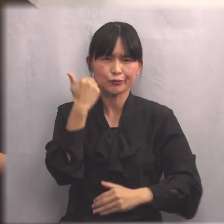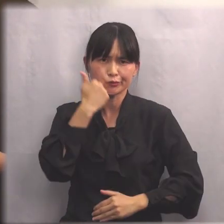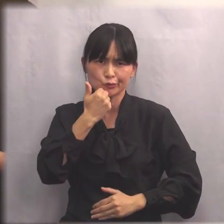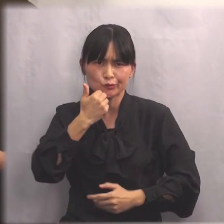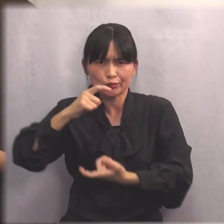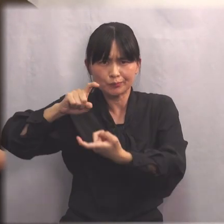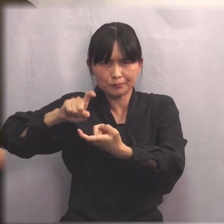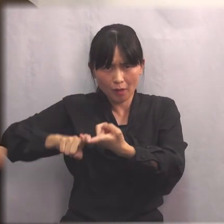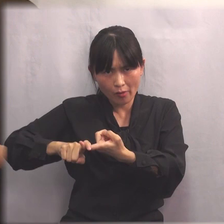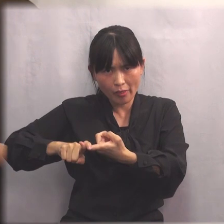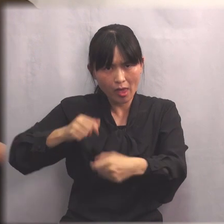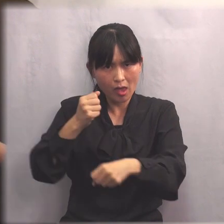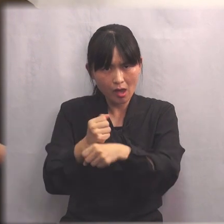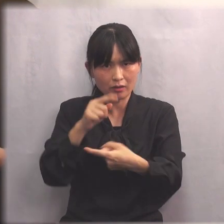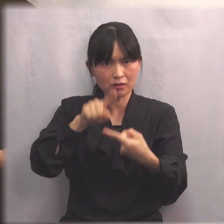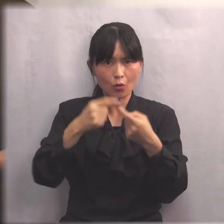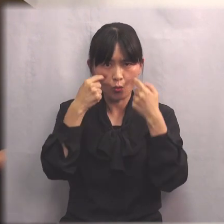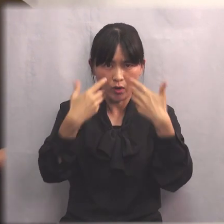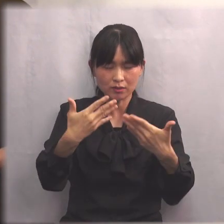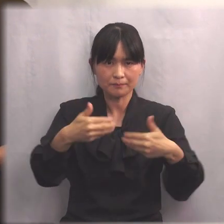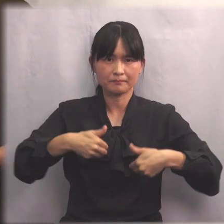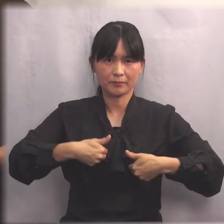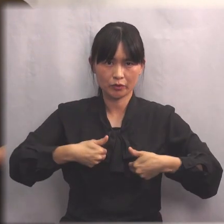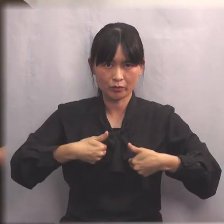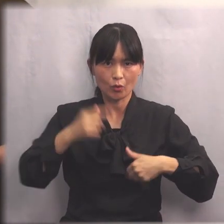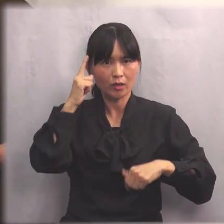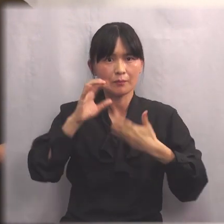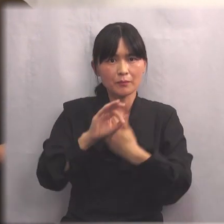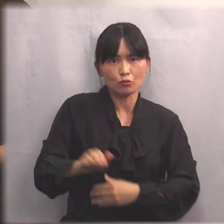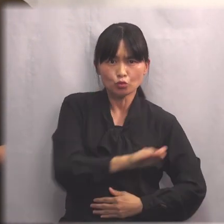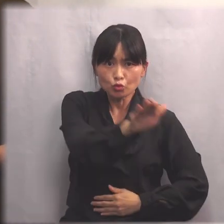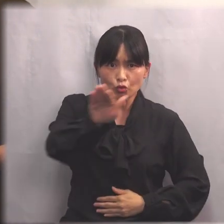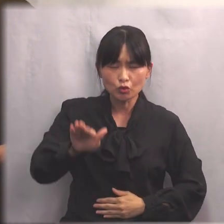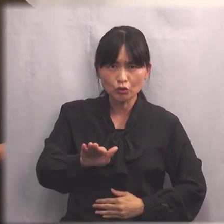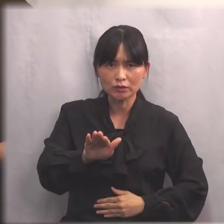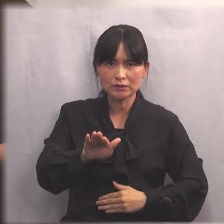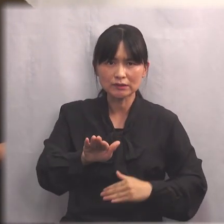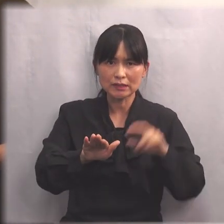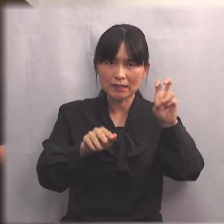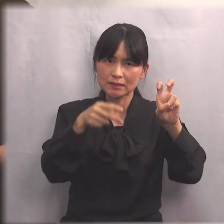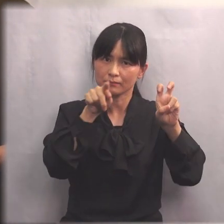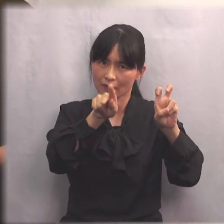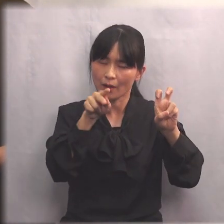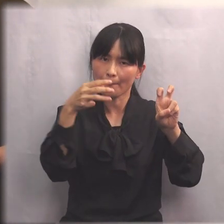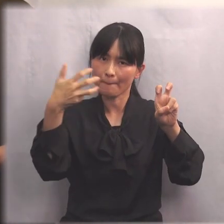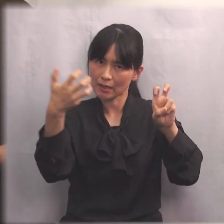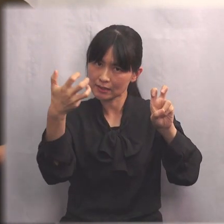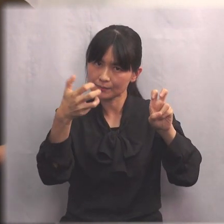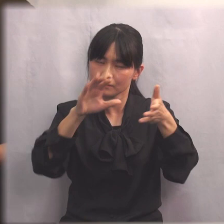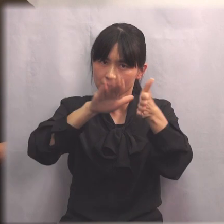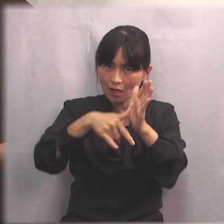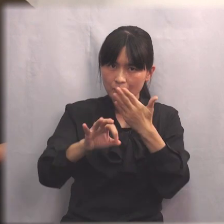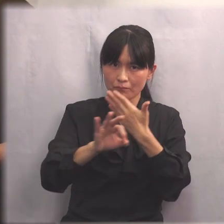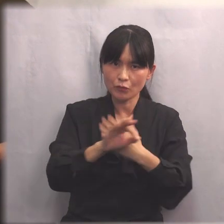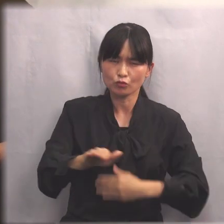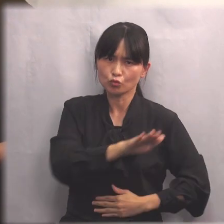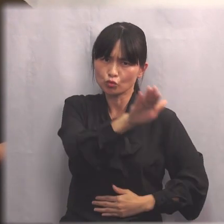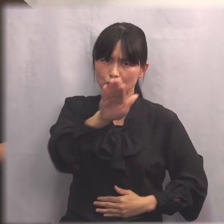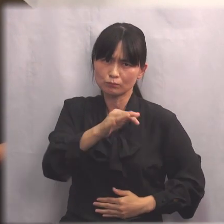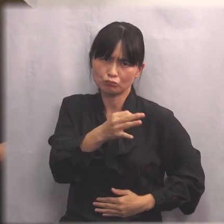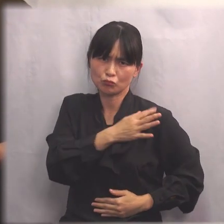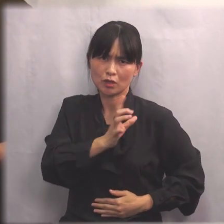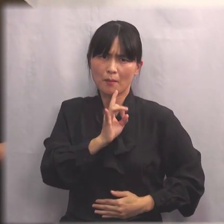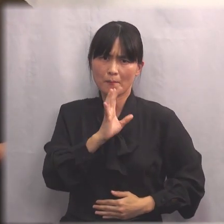누구의 곁에 서야 하는지를 보다 분명히 담아야 합니다. 우리가 만일 20대 80의 사회를 살고 있다면 우리는